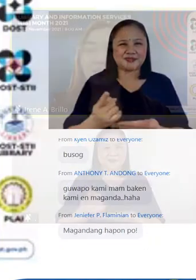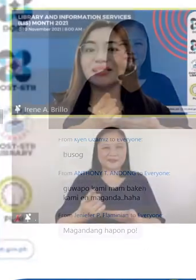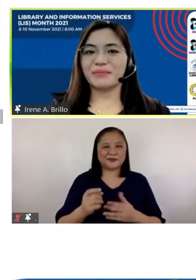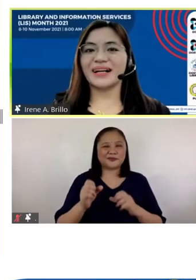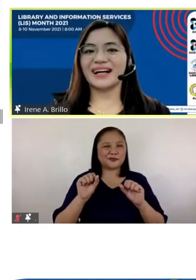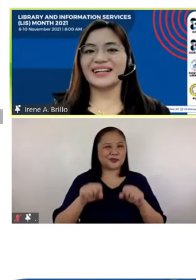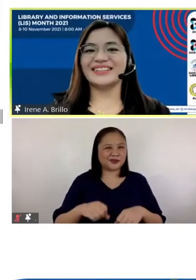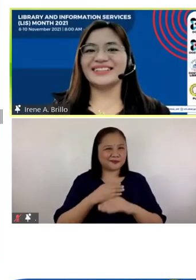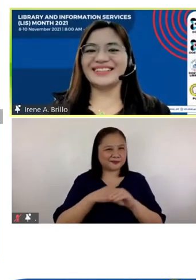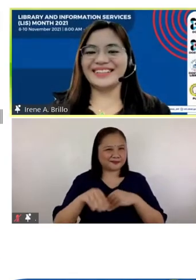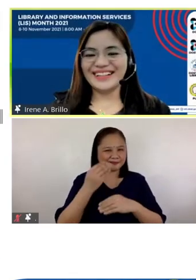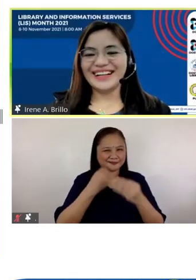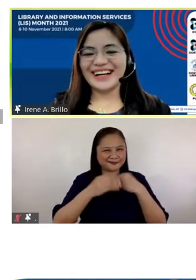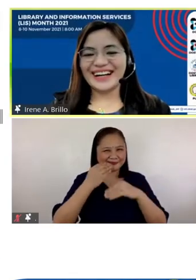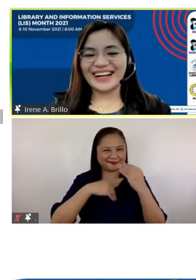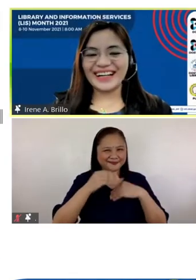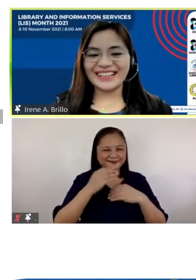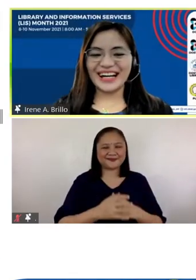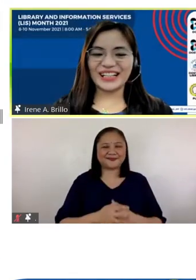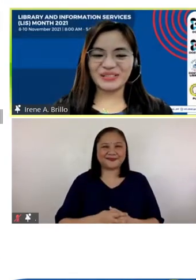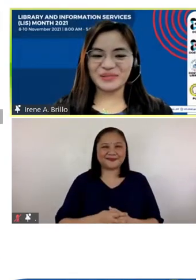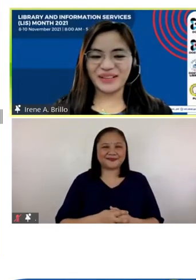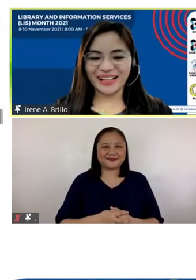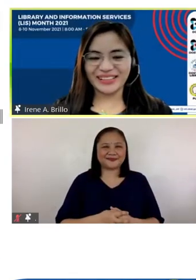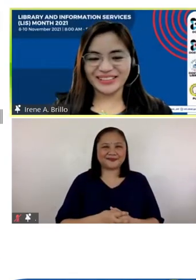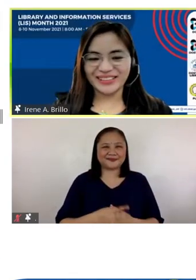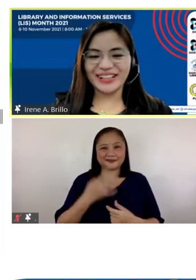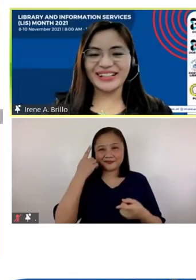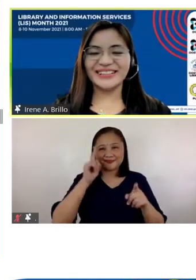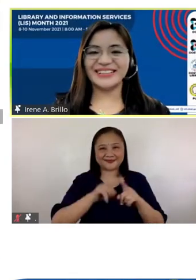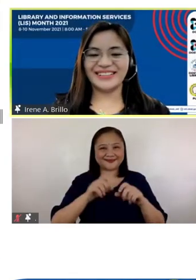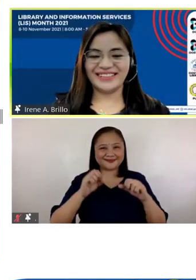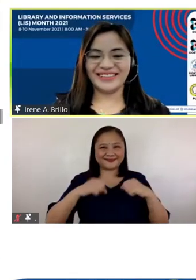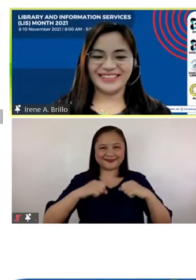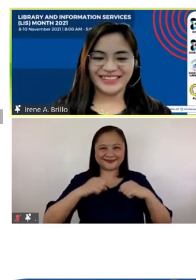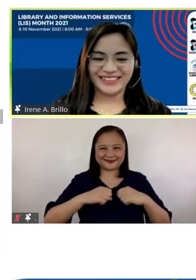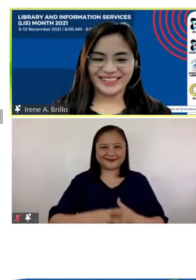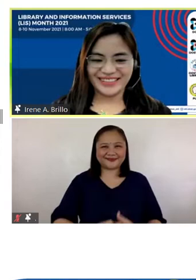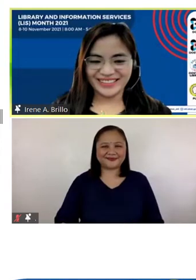tayong bumawi sa pagkain. Ayan, agree po ba kayo doon?